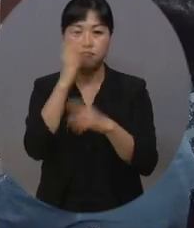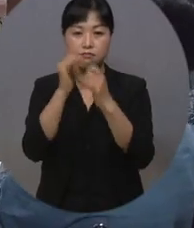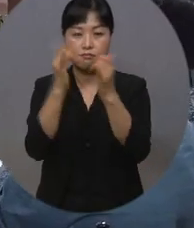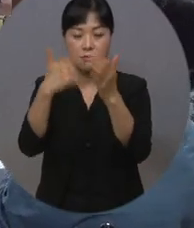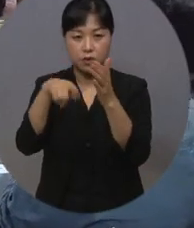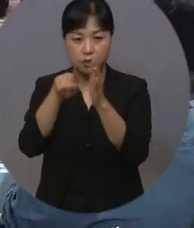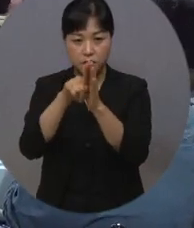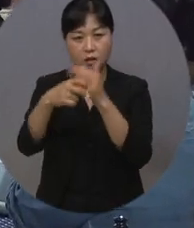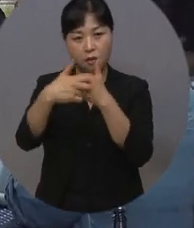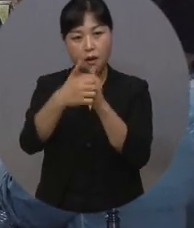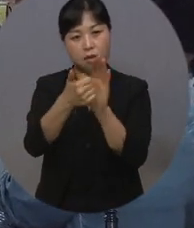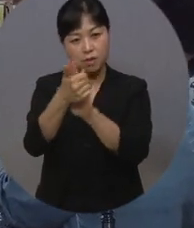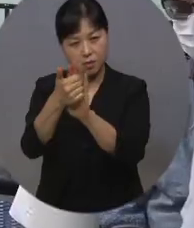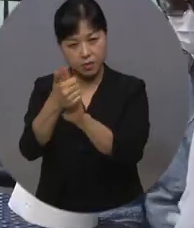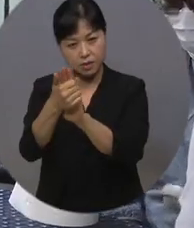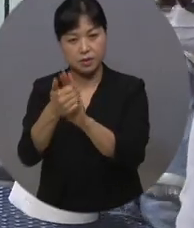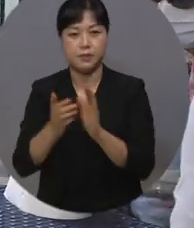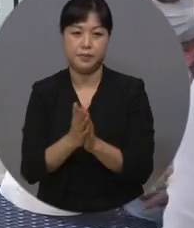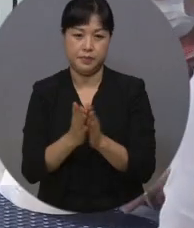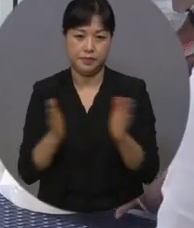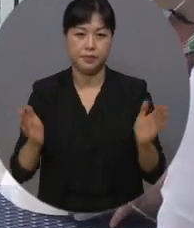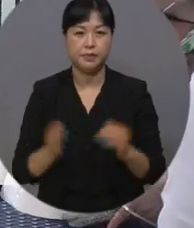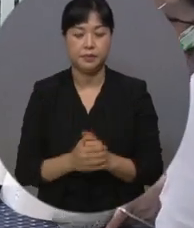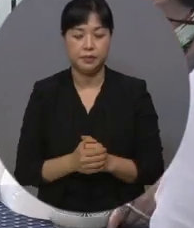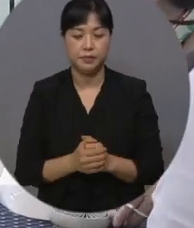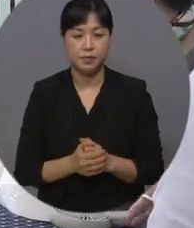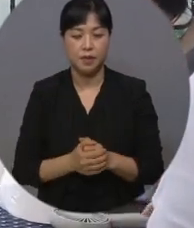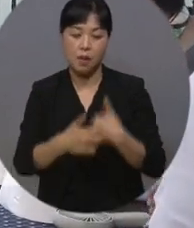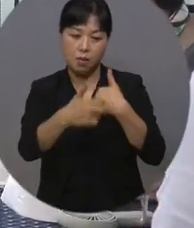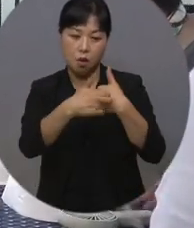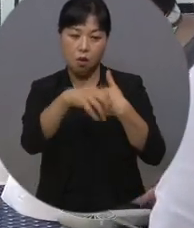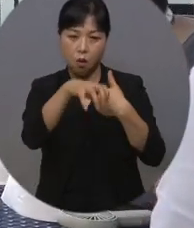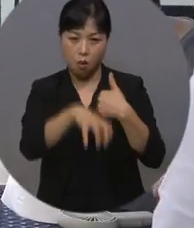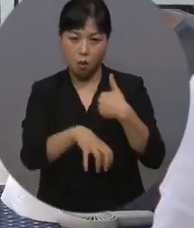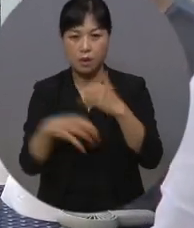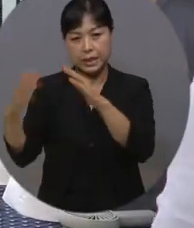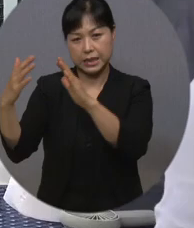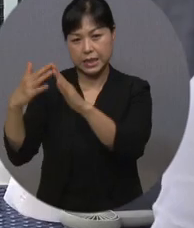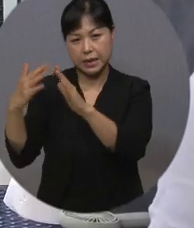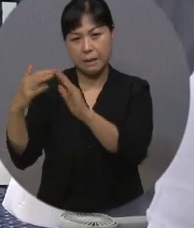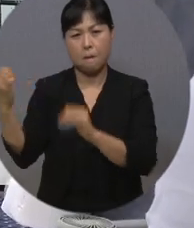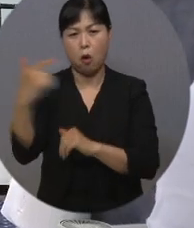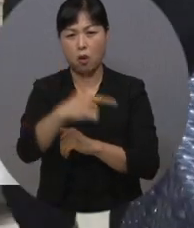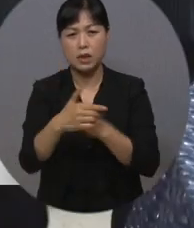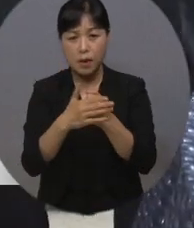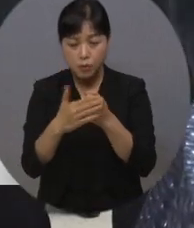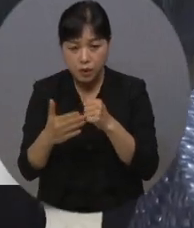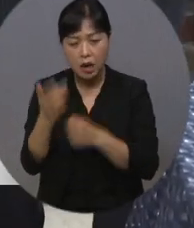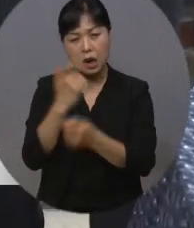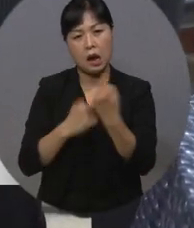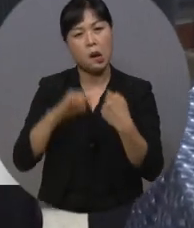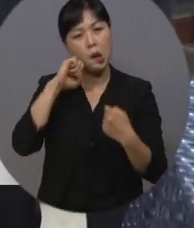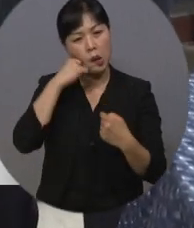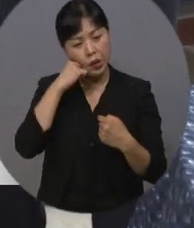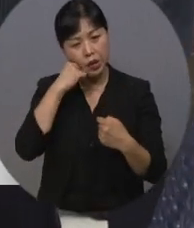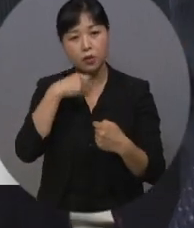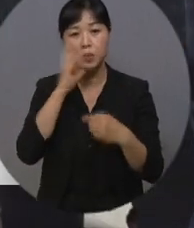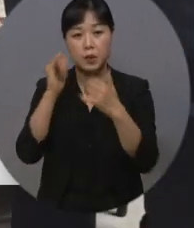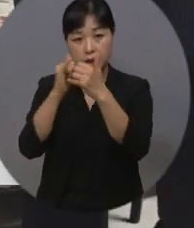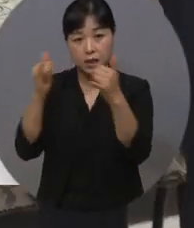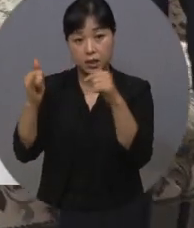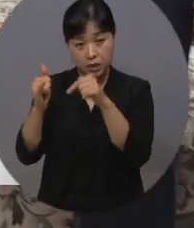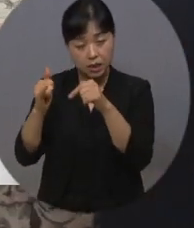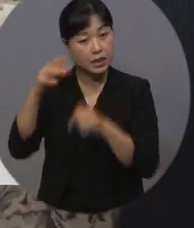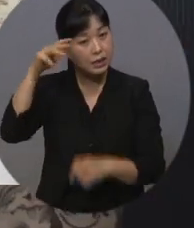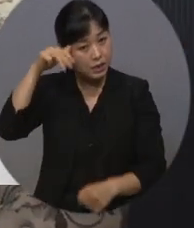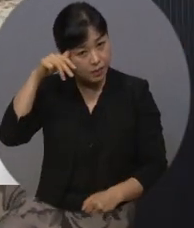봉사에 나섰습니다. 평소 병원과 거리가 멀어 편하게 치료를 받기 힘들던 어르신들이